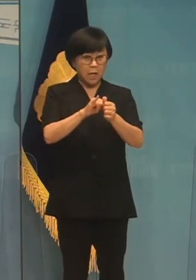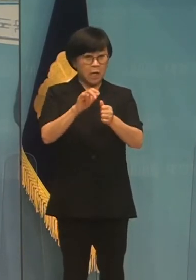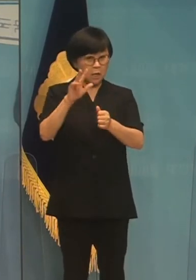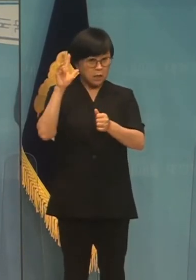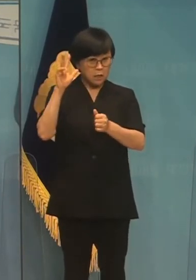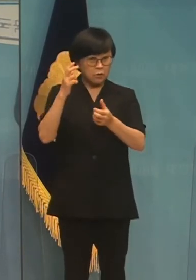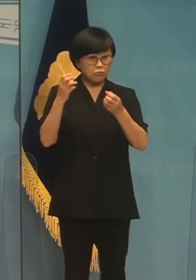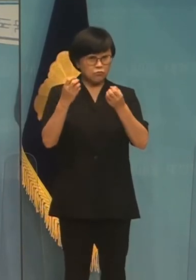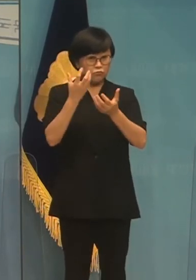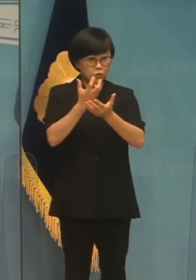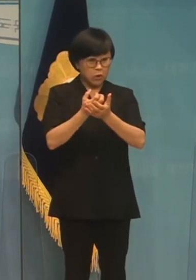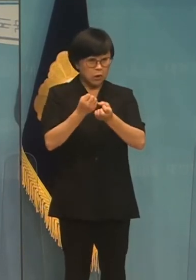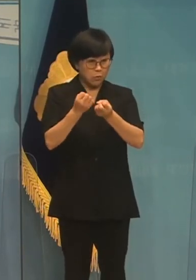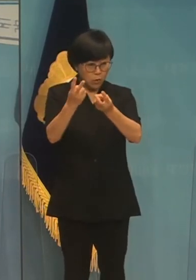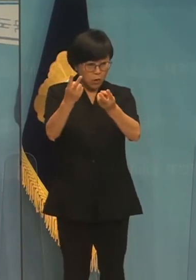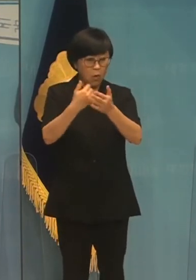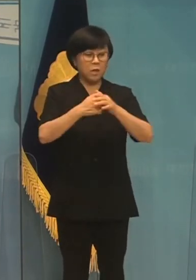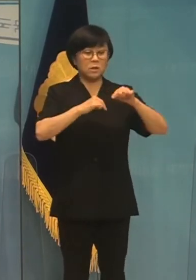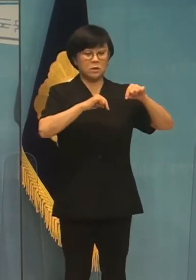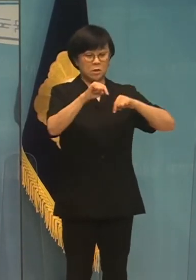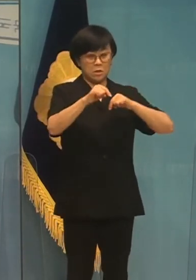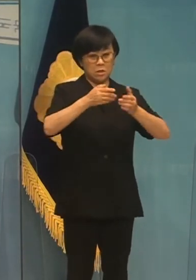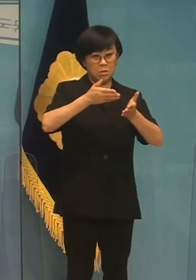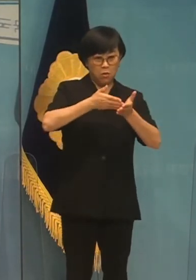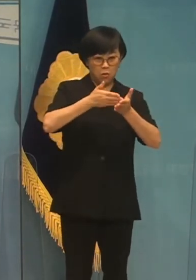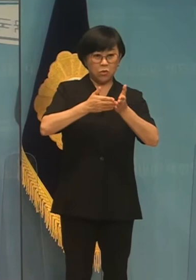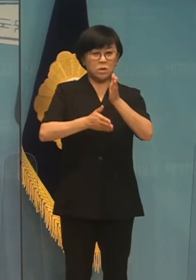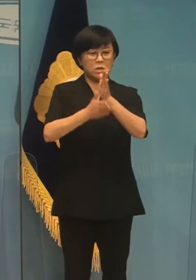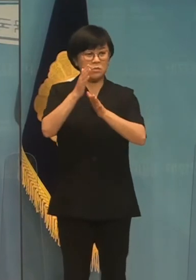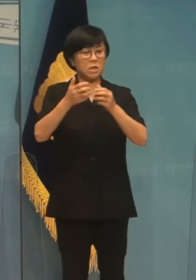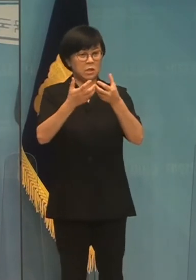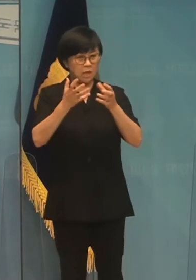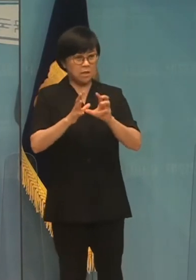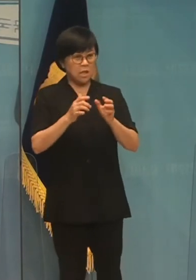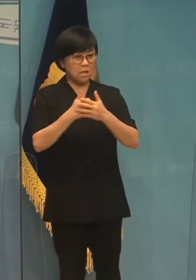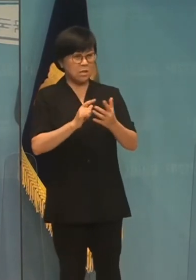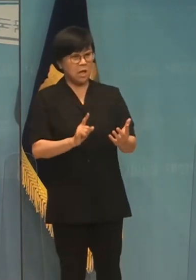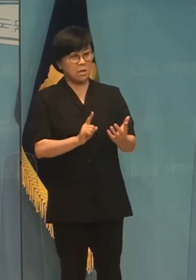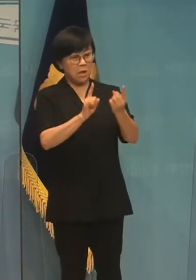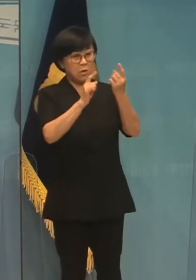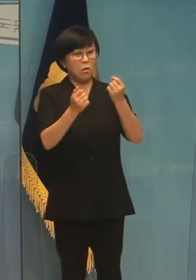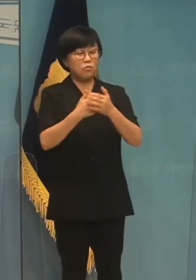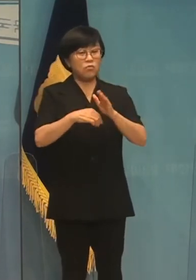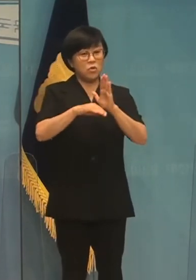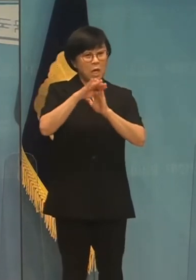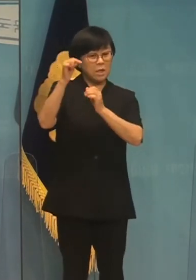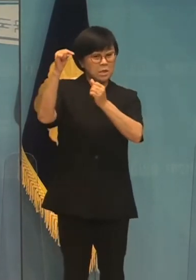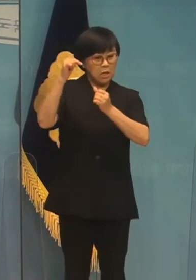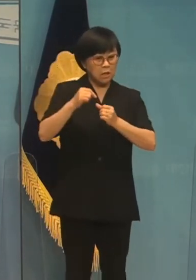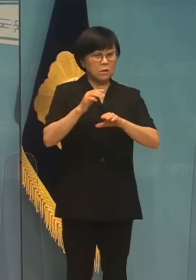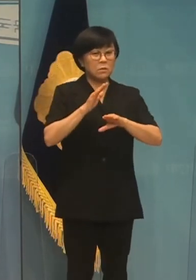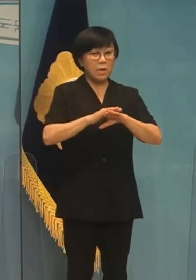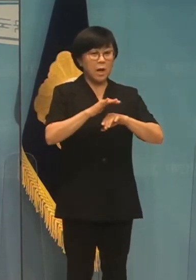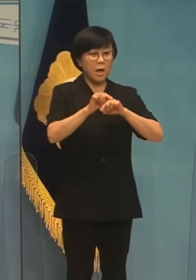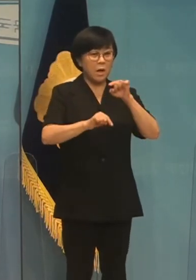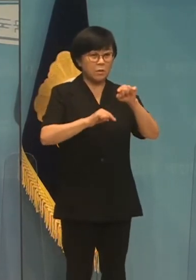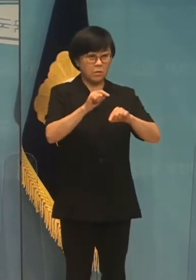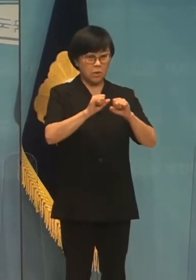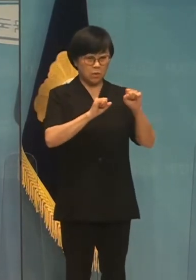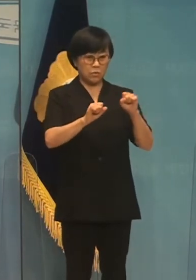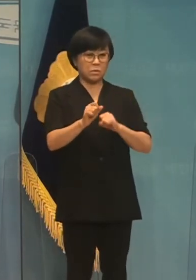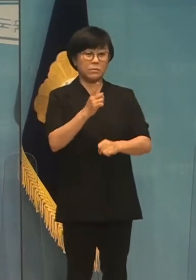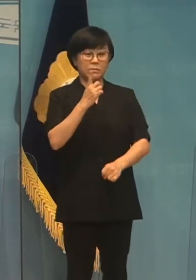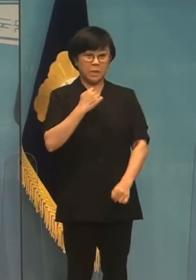보내고 정치권, 언론, 시민단체 등을 상대로 북한의 지령을 수행하는